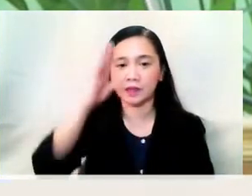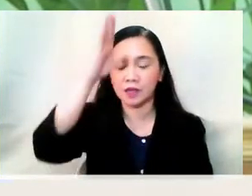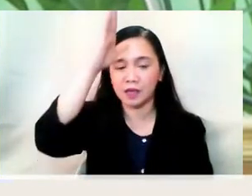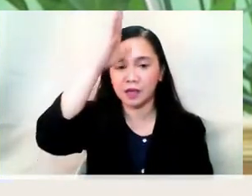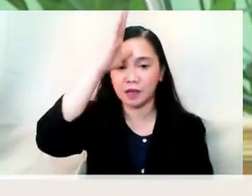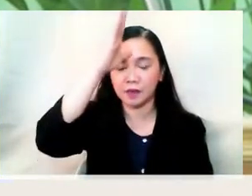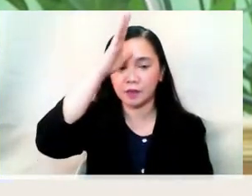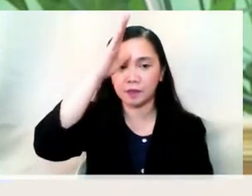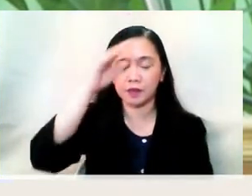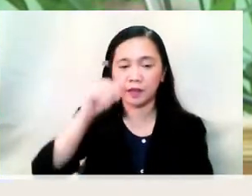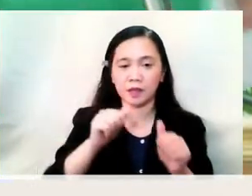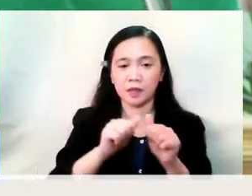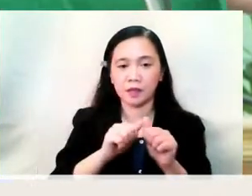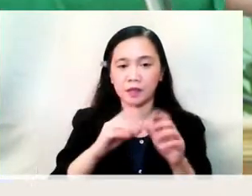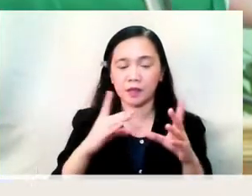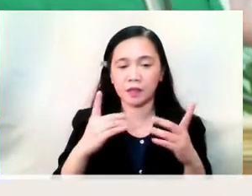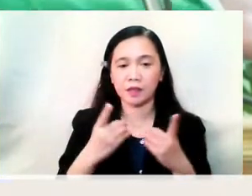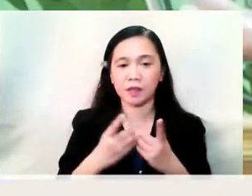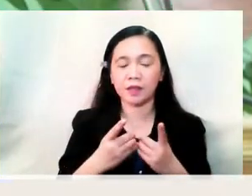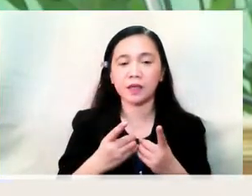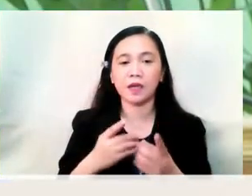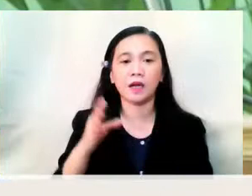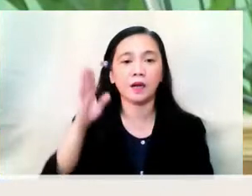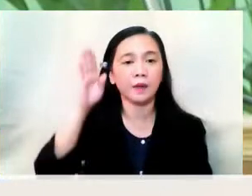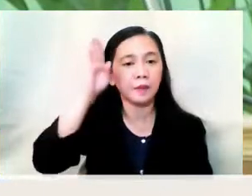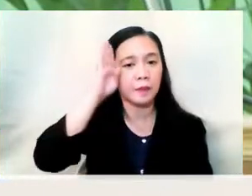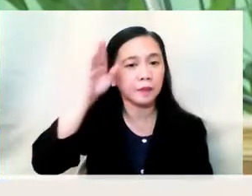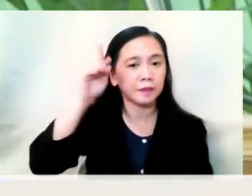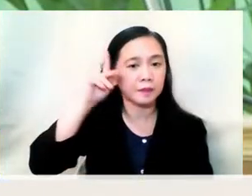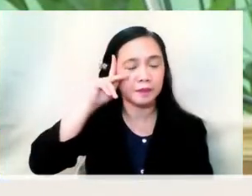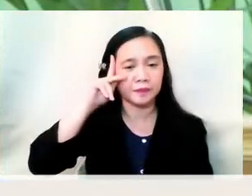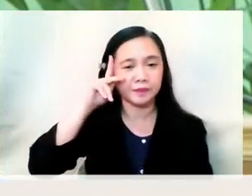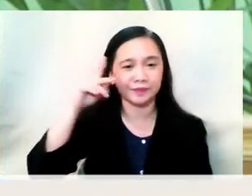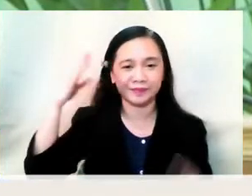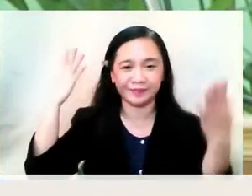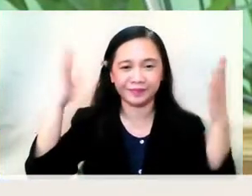Archdiocese, si Bishop Roderick Pabillo. Palakpakan po natin siya.